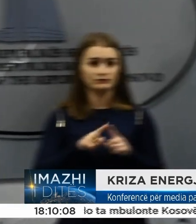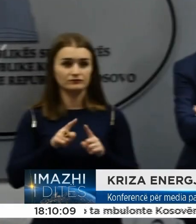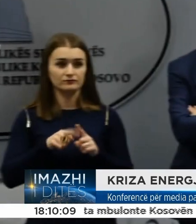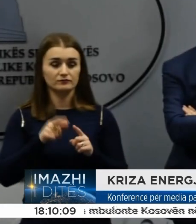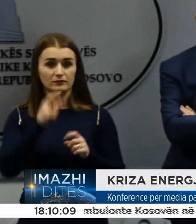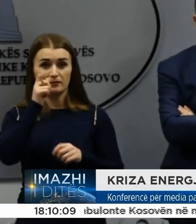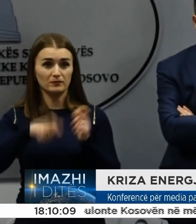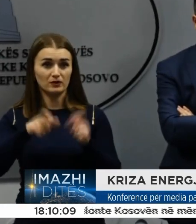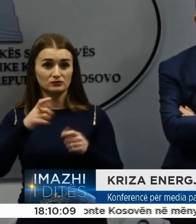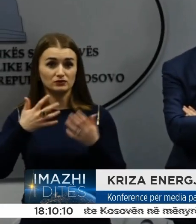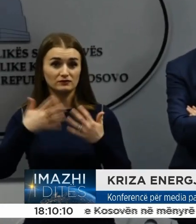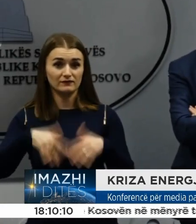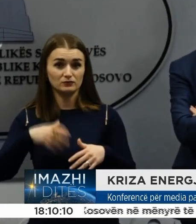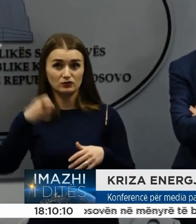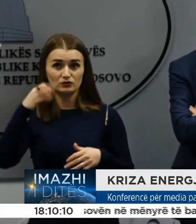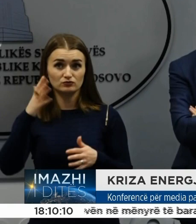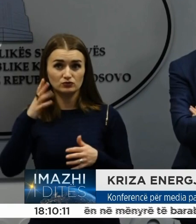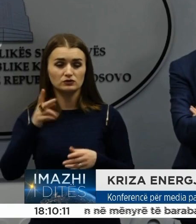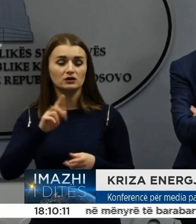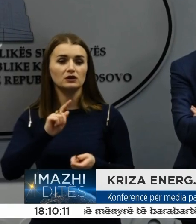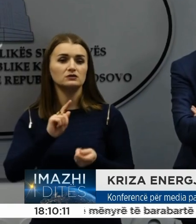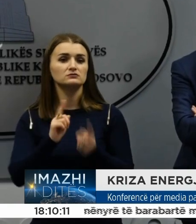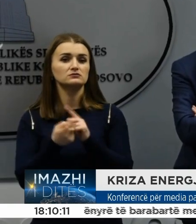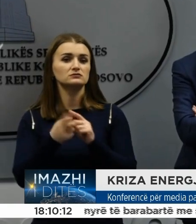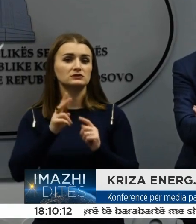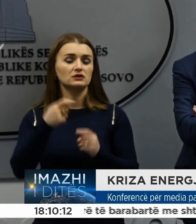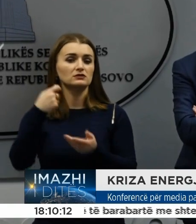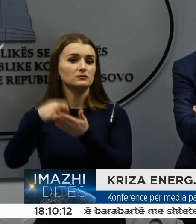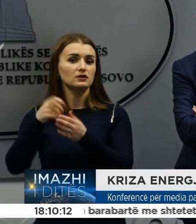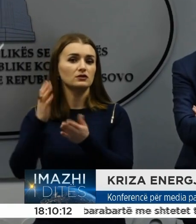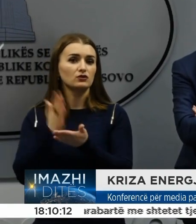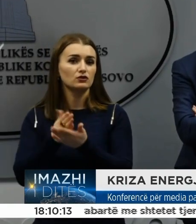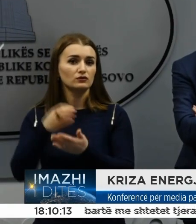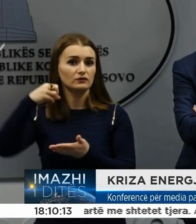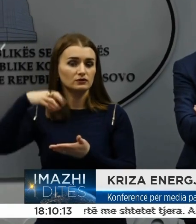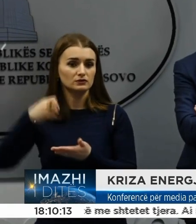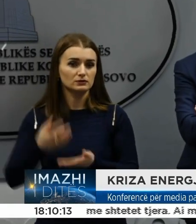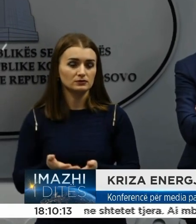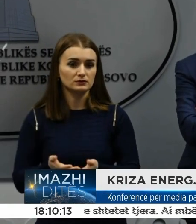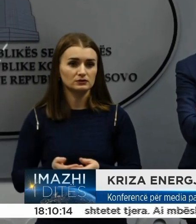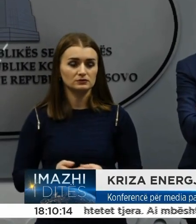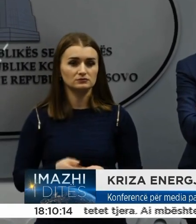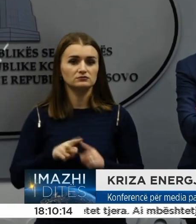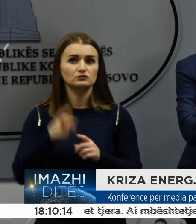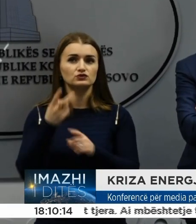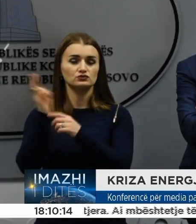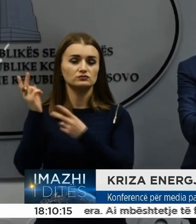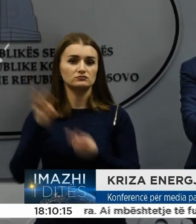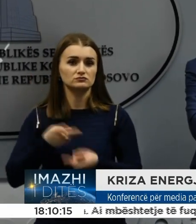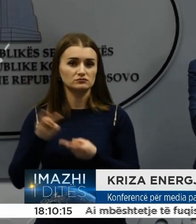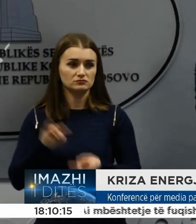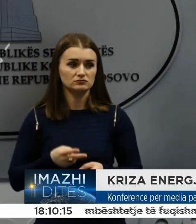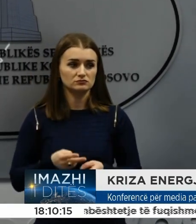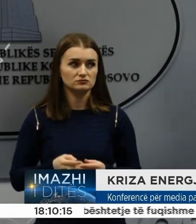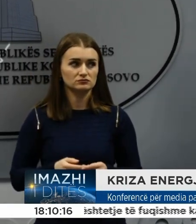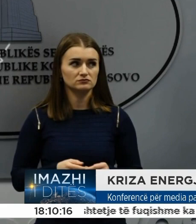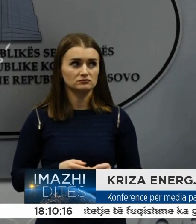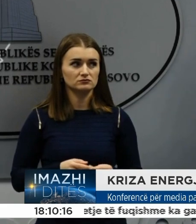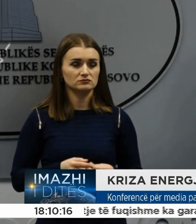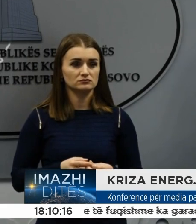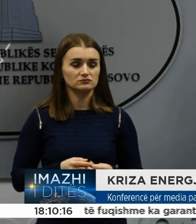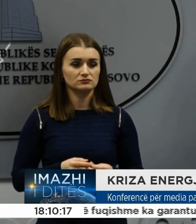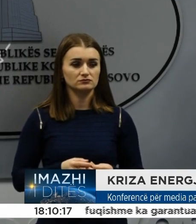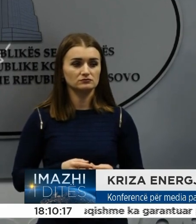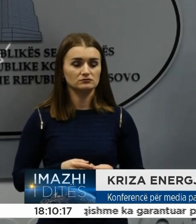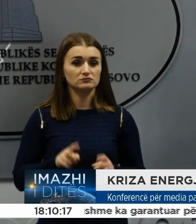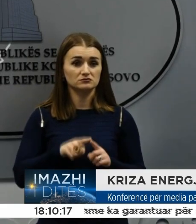Kecin, Kekun, apo kush do që tjetë tjetër. Në asë kush nuk ka sot privilegjën të importoj me çmime të dhe të arë, si kur që e thatë.